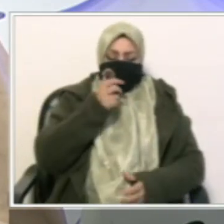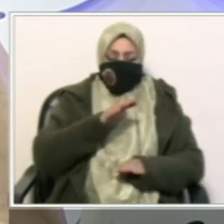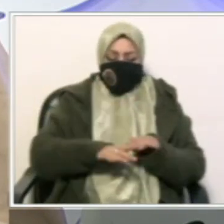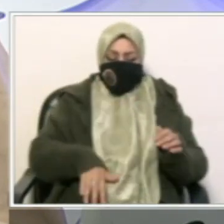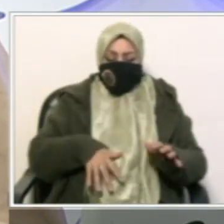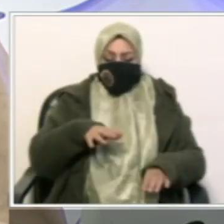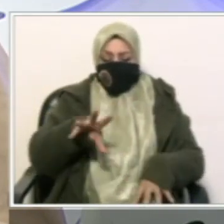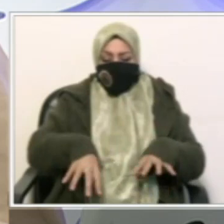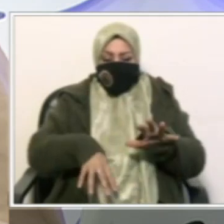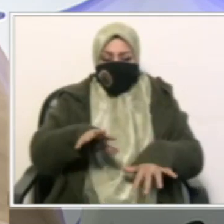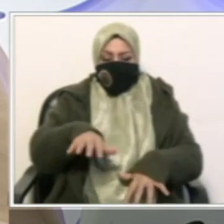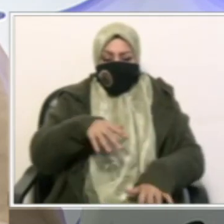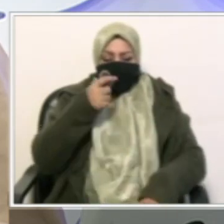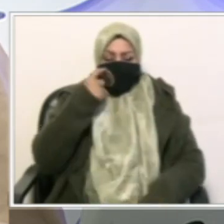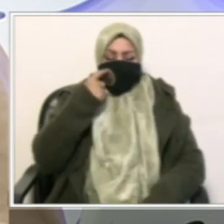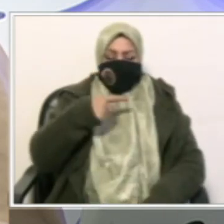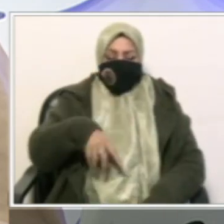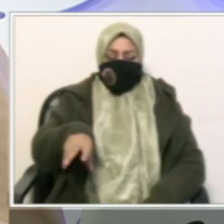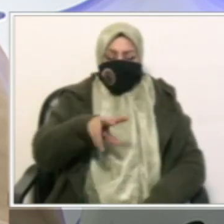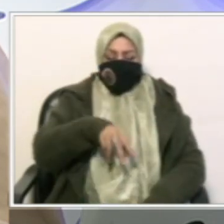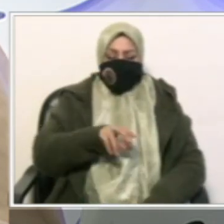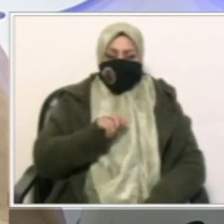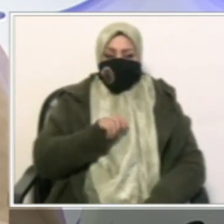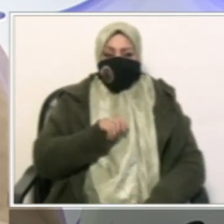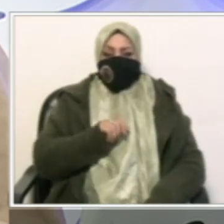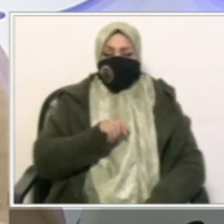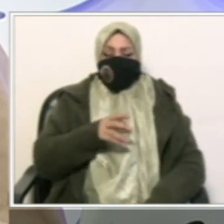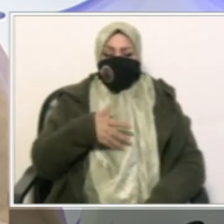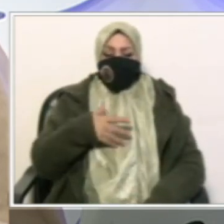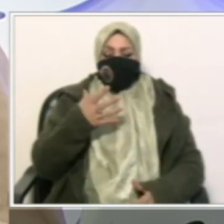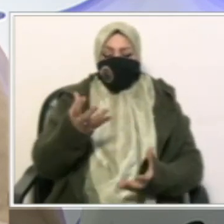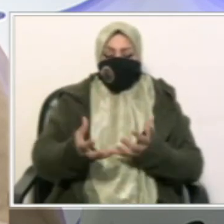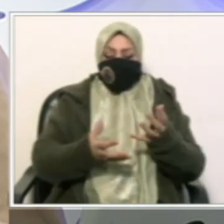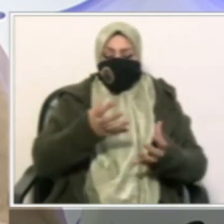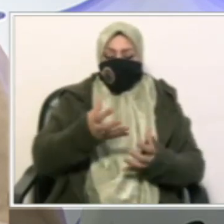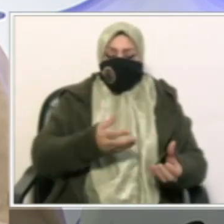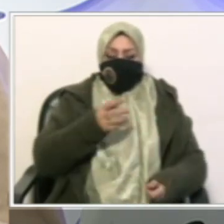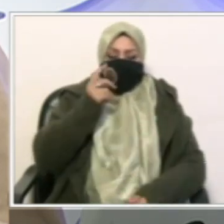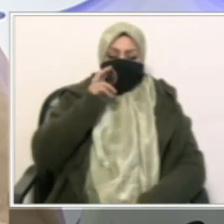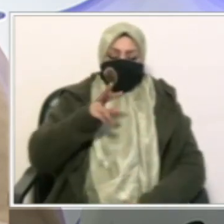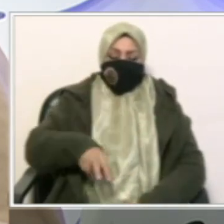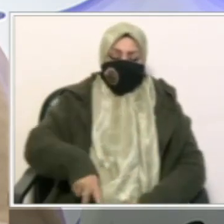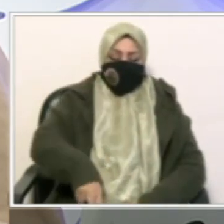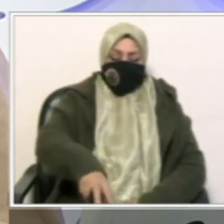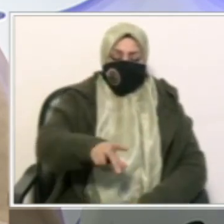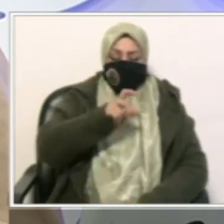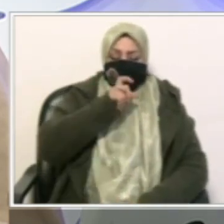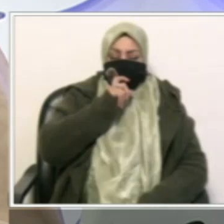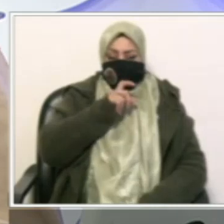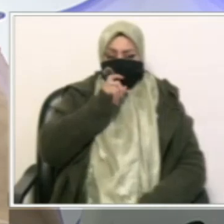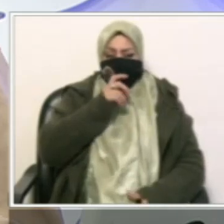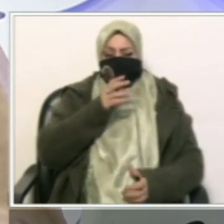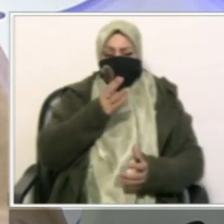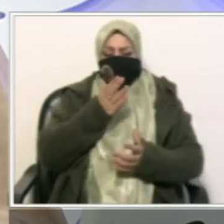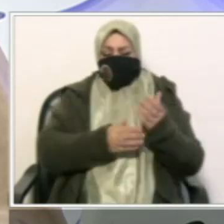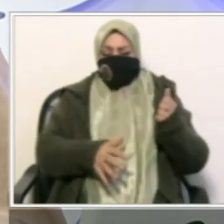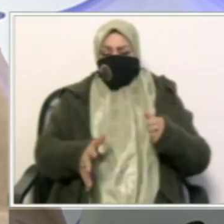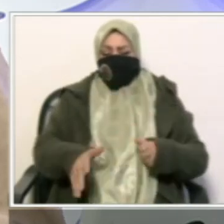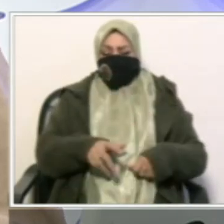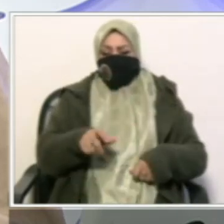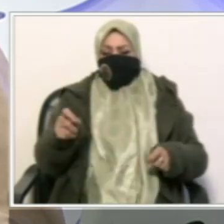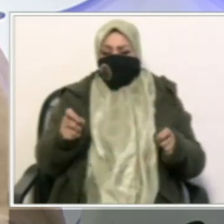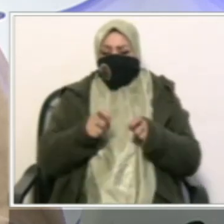لكانون من النار مثلا عافية أو لخيوط الكهرباء مثلا يضع يده عليها طفل